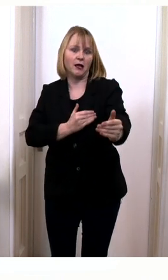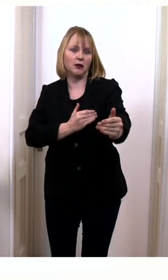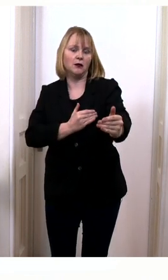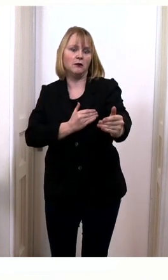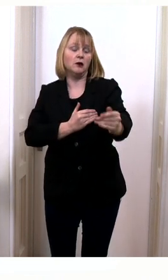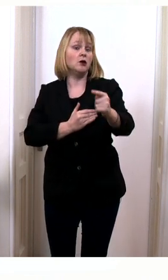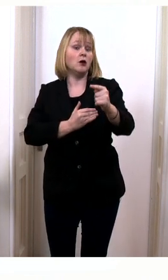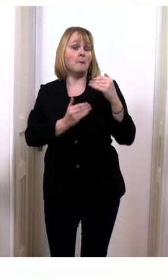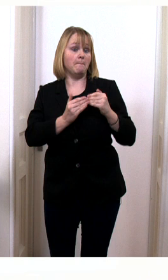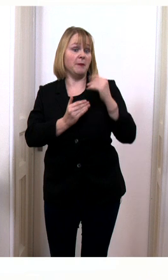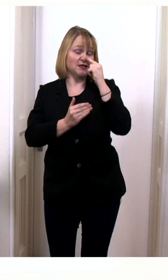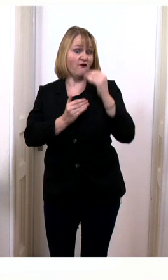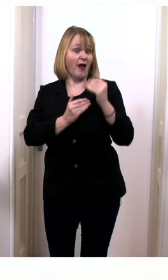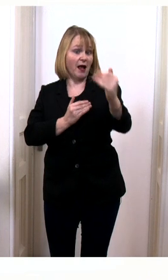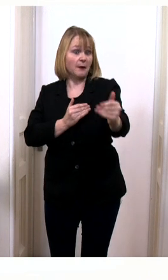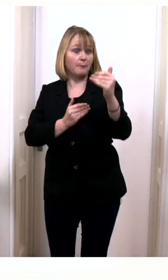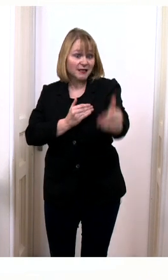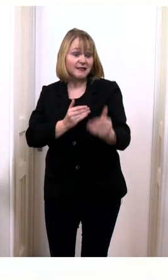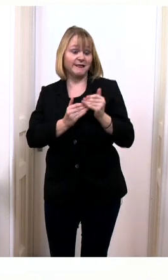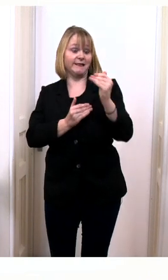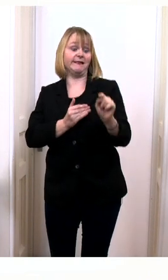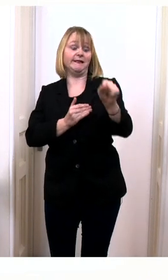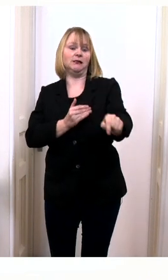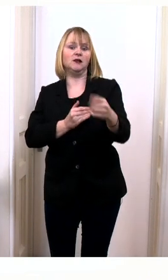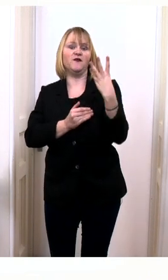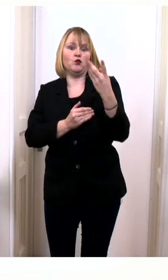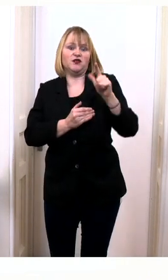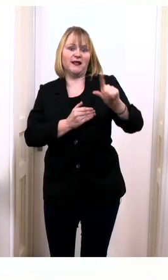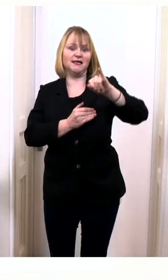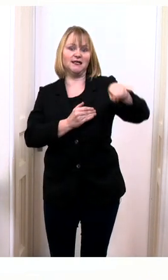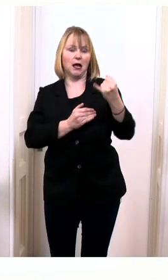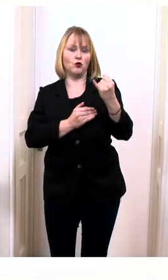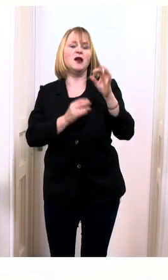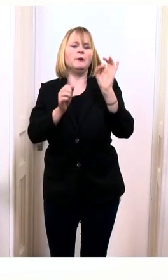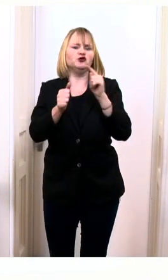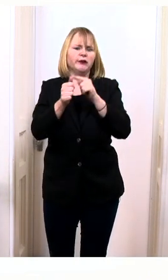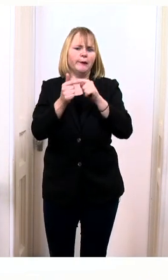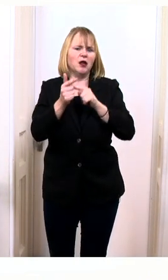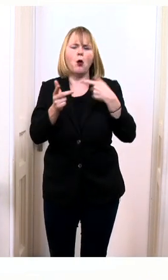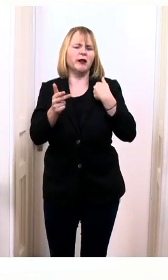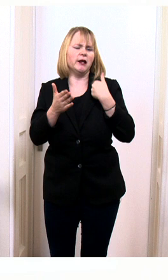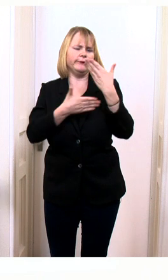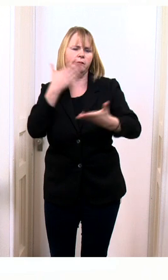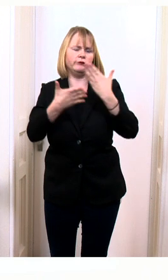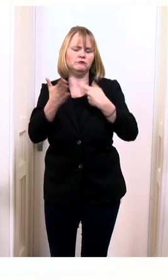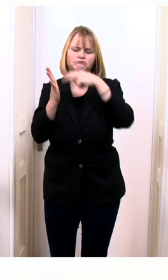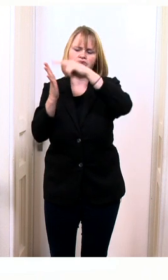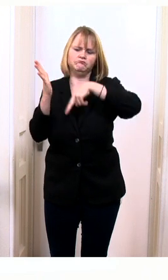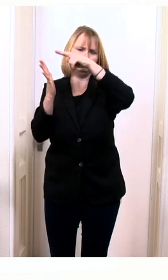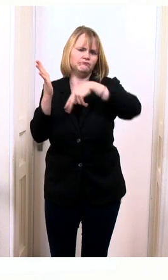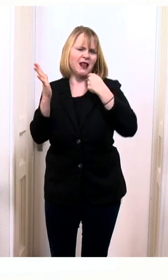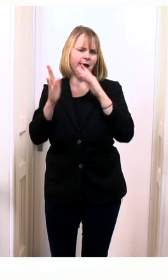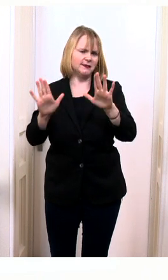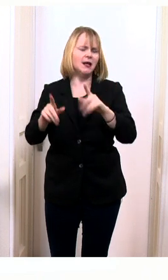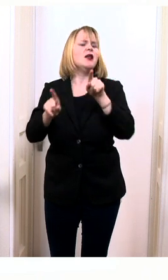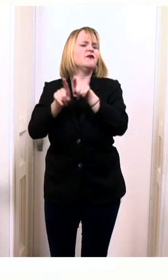zum 24. Januar. Ich werde jetzt diese einzelnen Dinge nicht mehr runterlesen, aber es sind dieselben